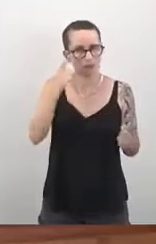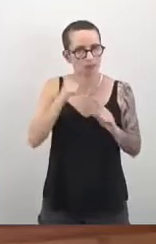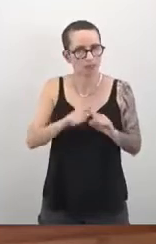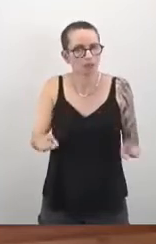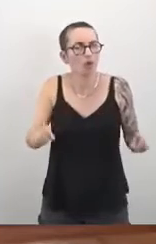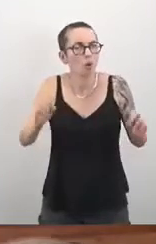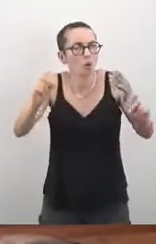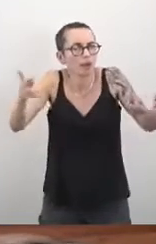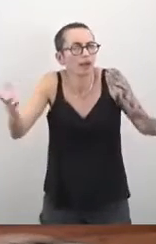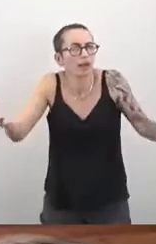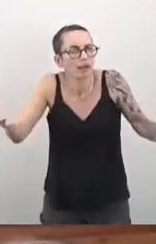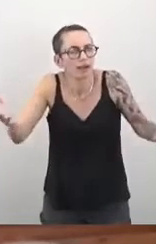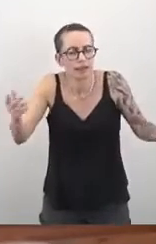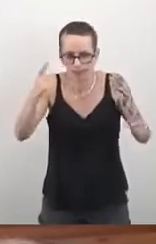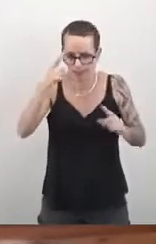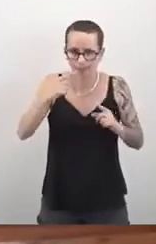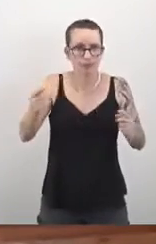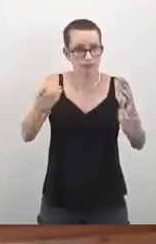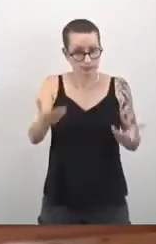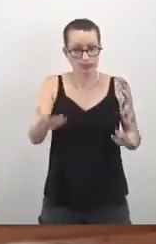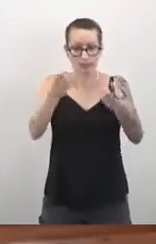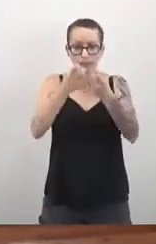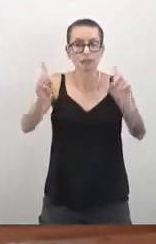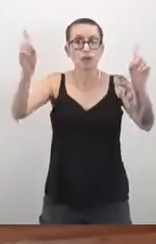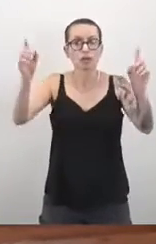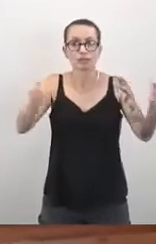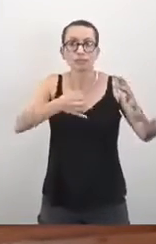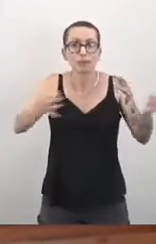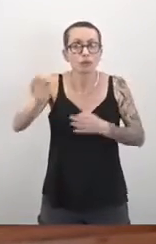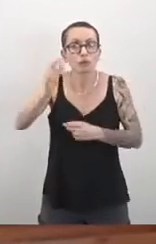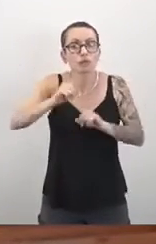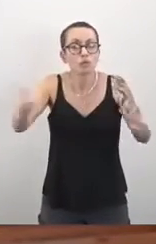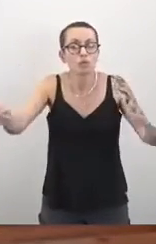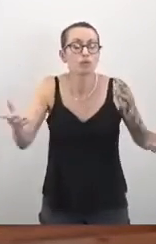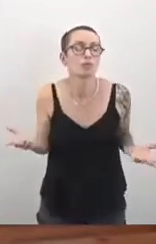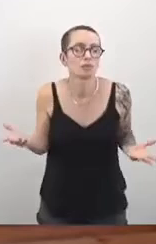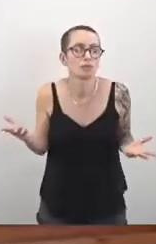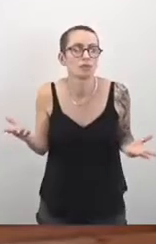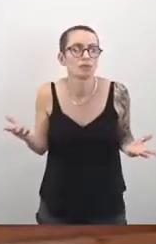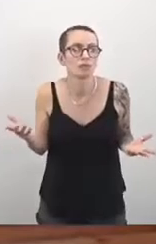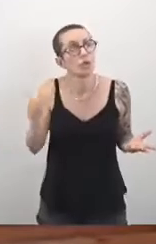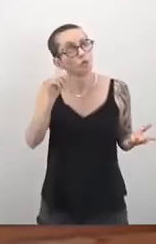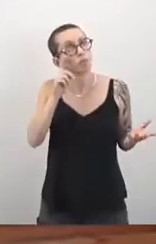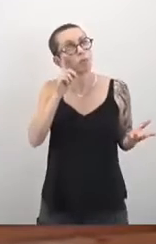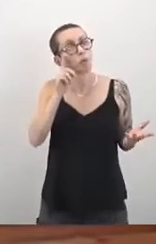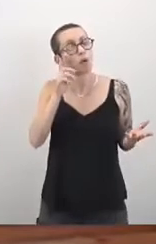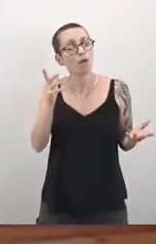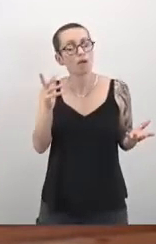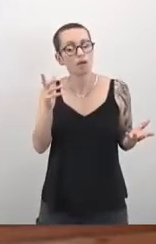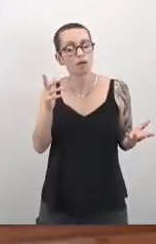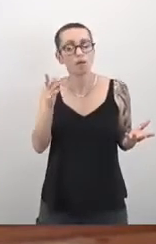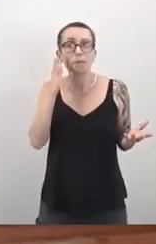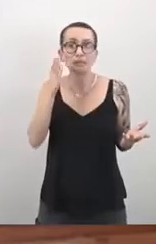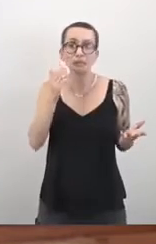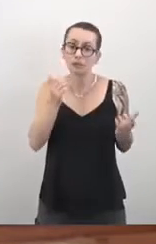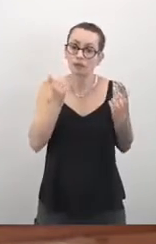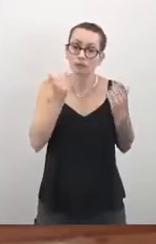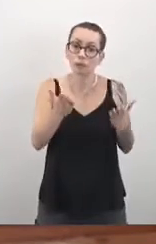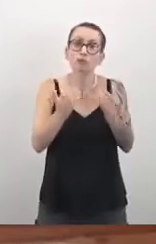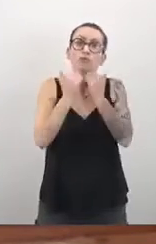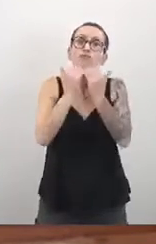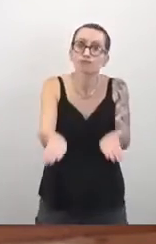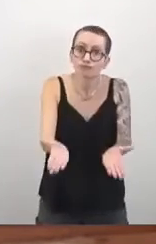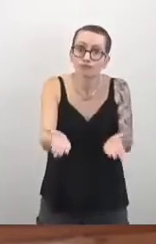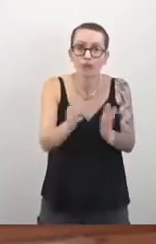débat contradictoire? On est dans une démocratie permanente ou on n'est pas dans une démocratie permanente? Parce que si on peut pas faire de propositions et